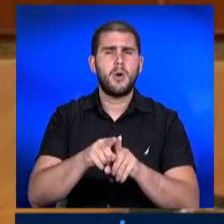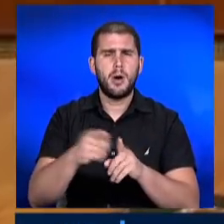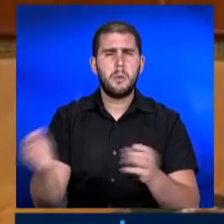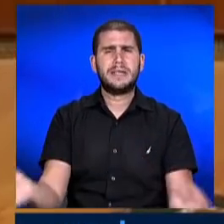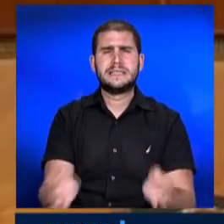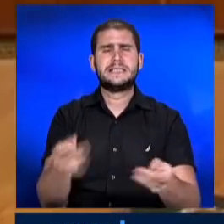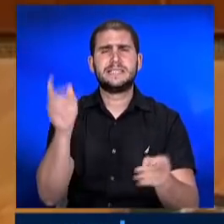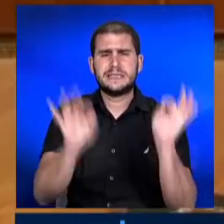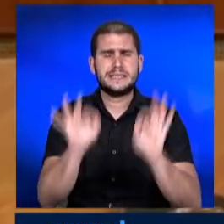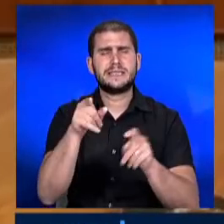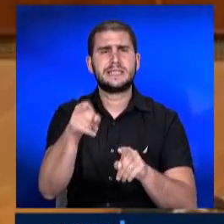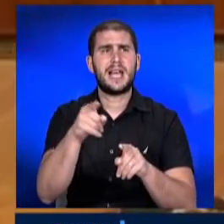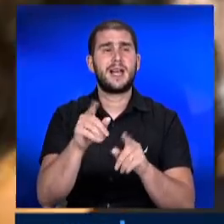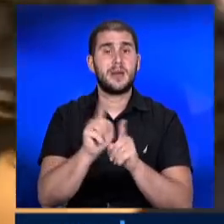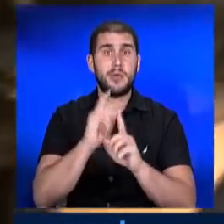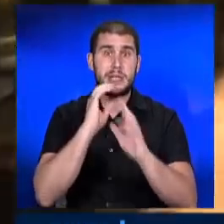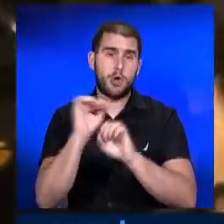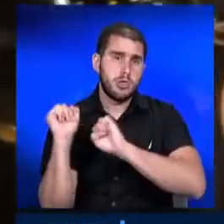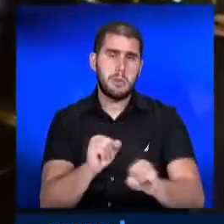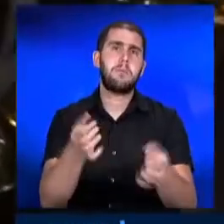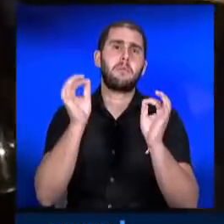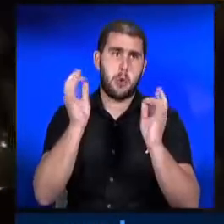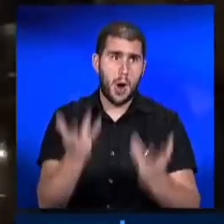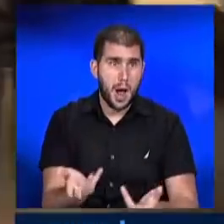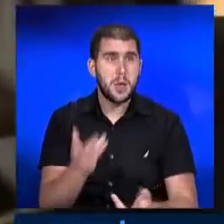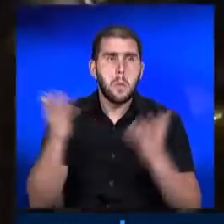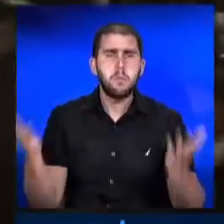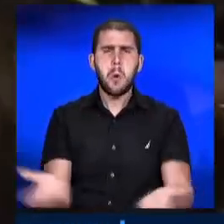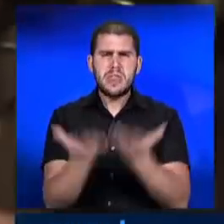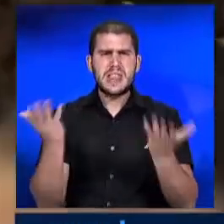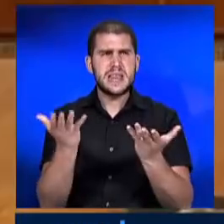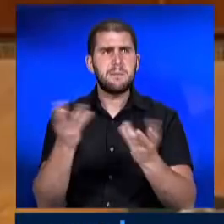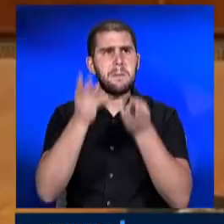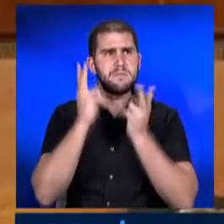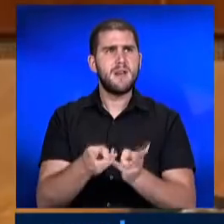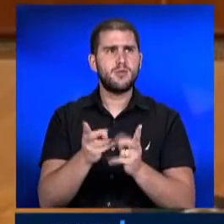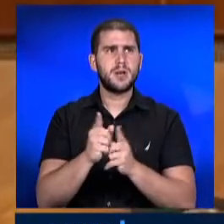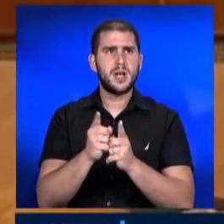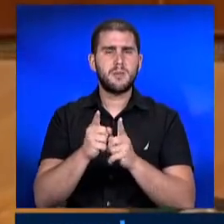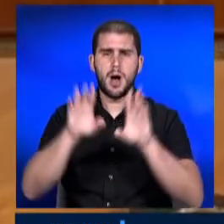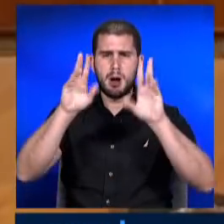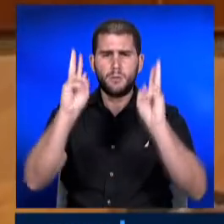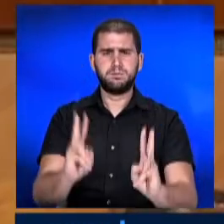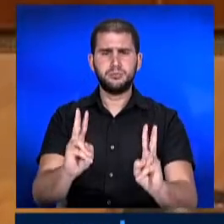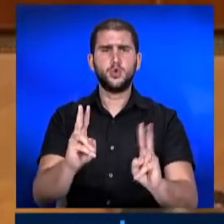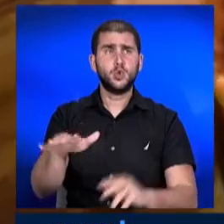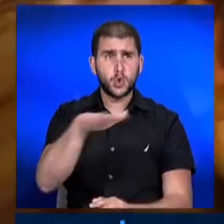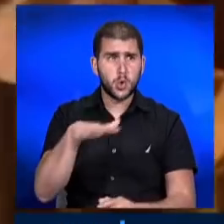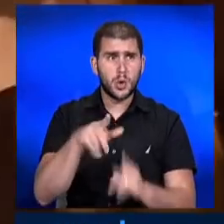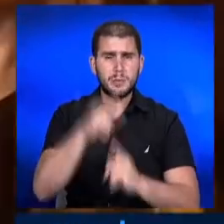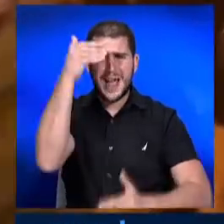במיוחד בהתגייסות תקשורתית שאני לא זוכר כמוה, ומעודדים אותה, מאפשרים לשתק שכונות, מאפשרים לחסום